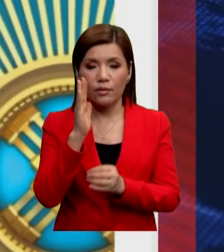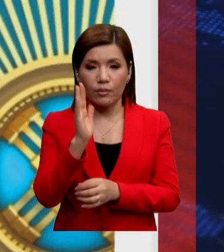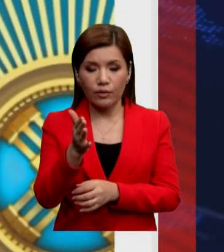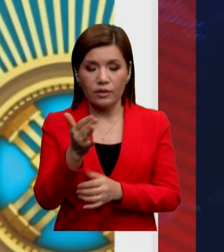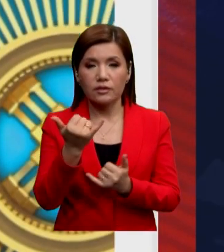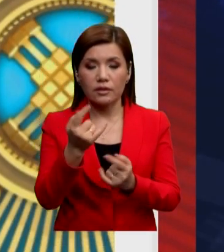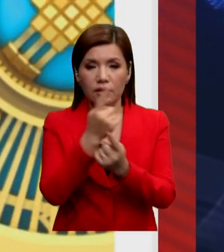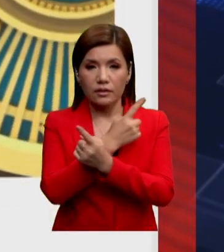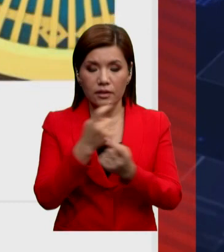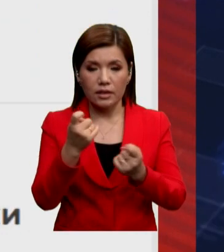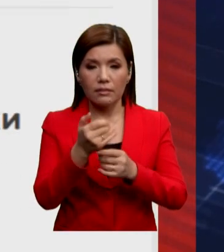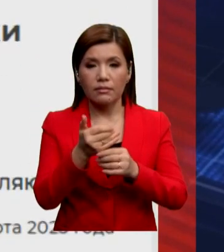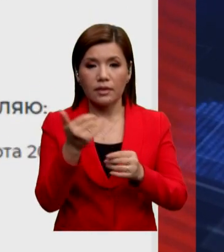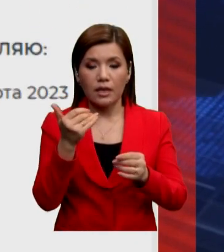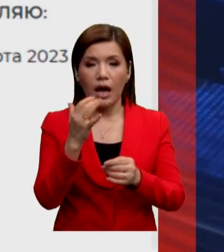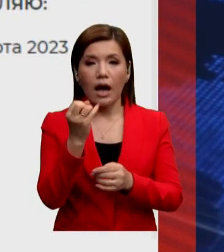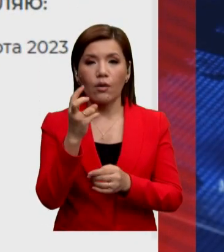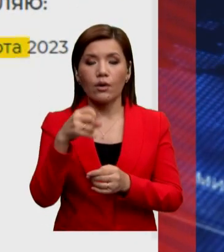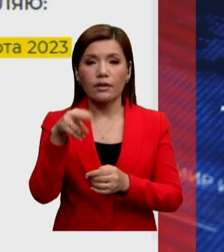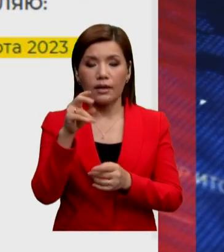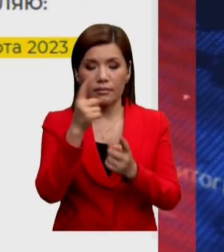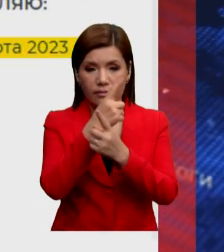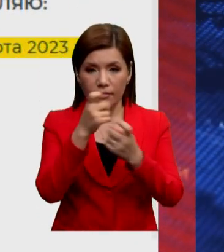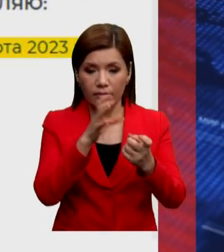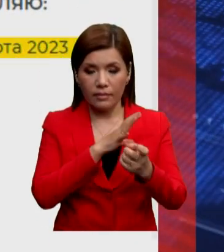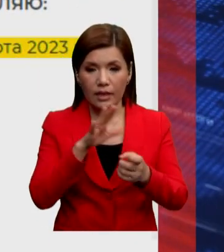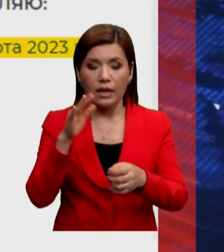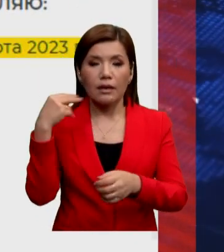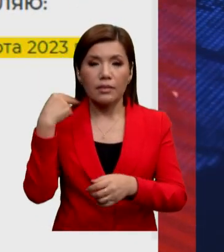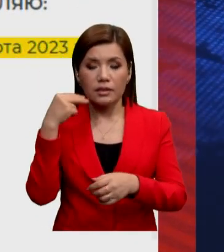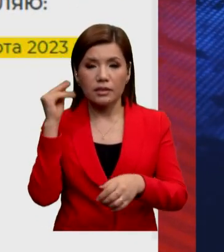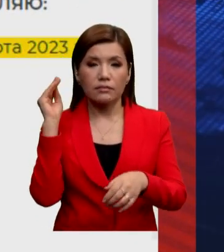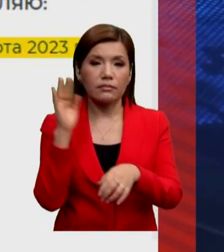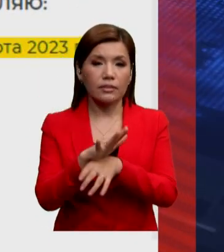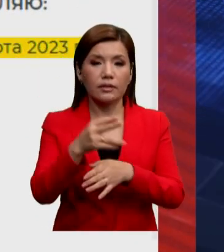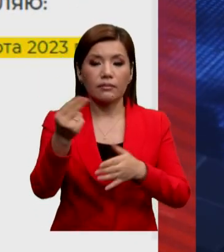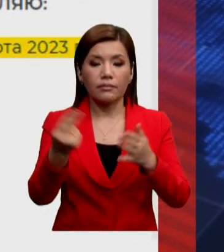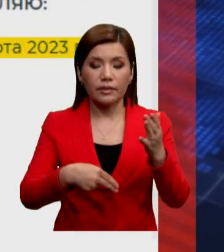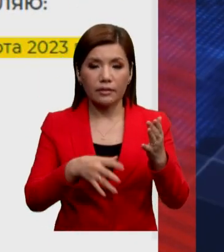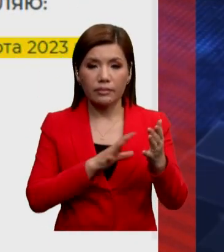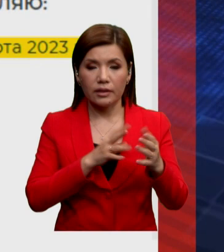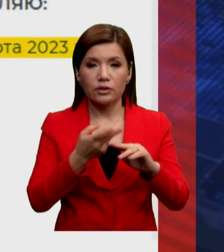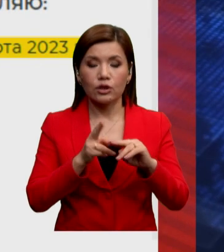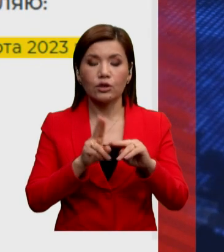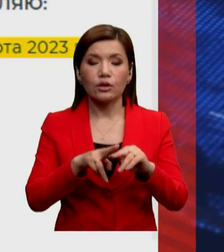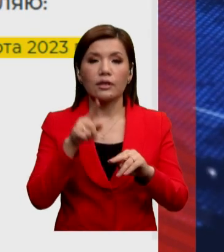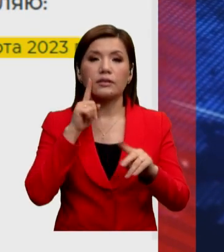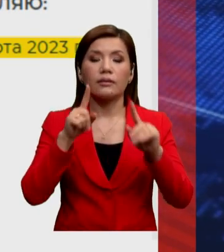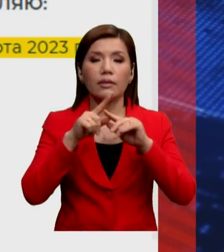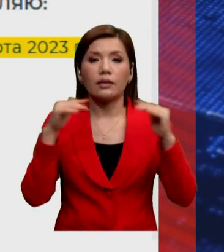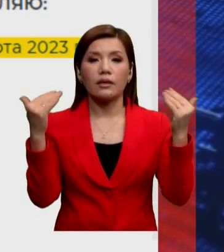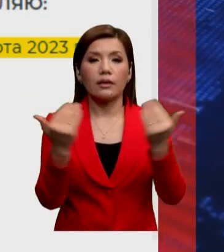об этом сообщила пресс-служба аккорды глава государства подписал соответствующий указ Не исключено что На заседании